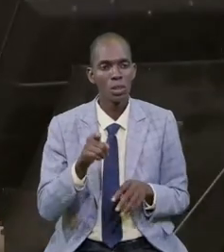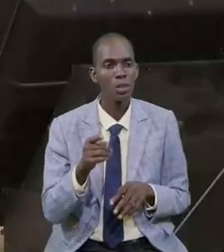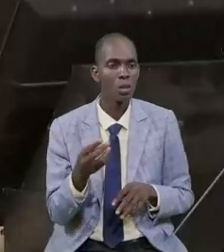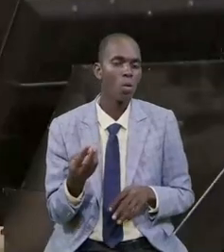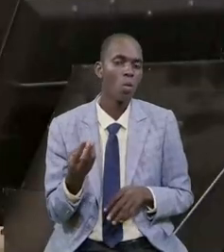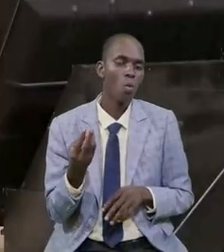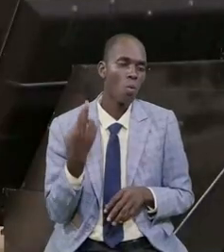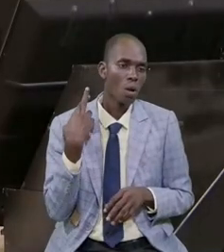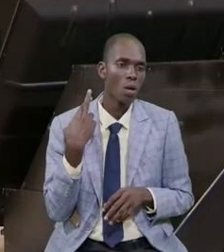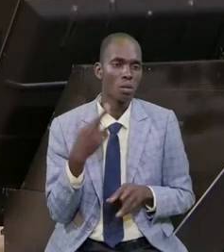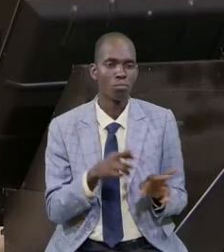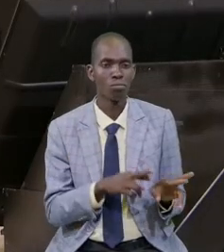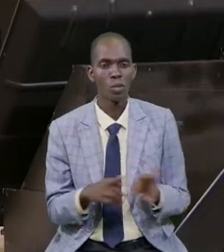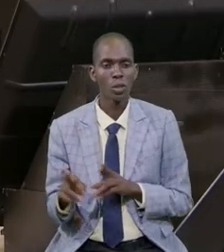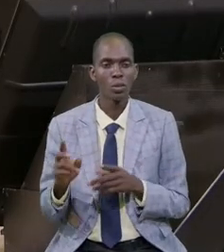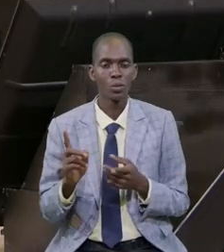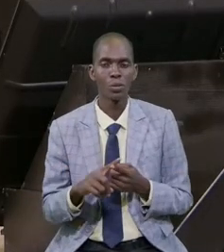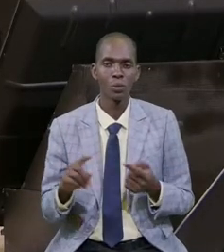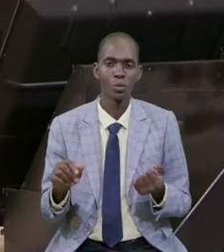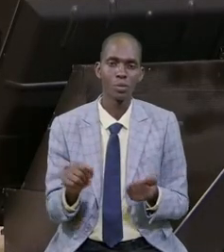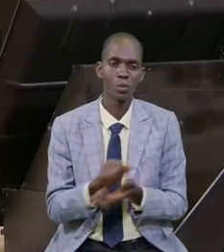à détruire.